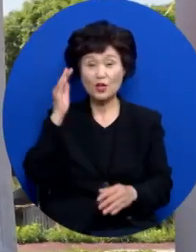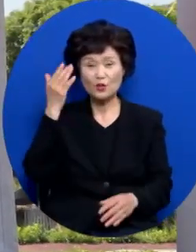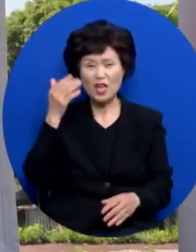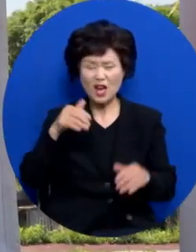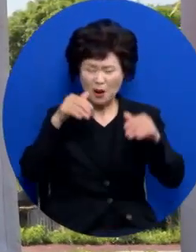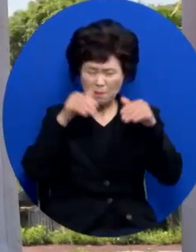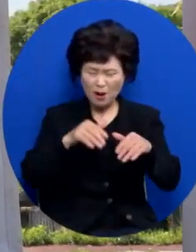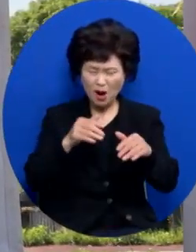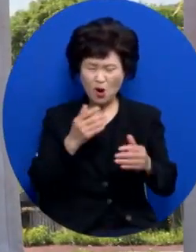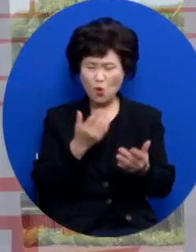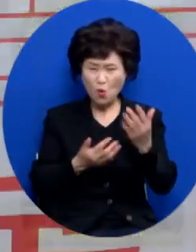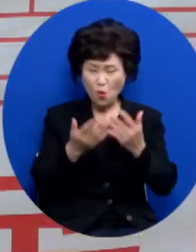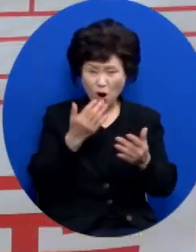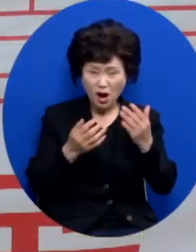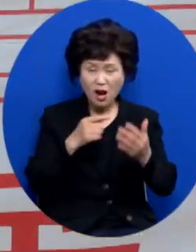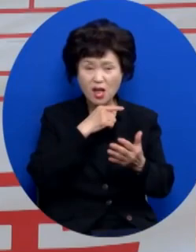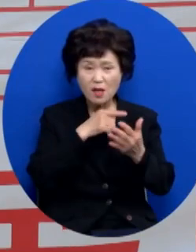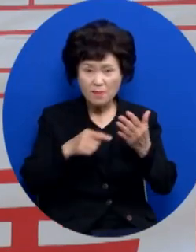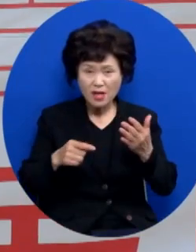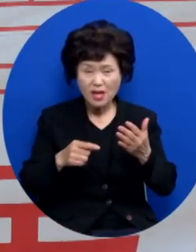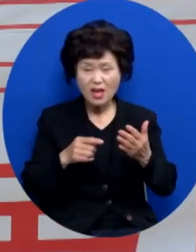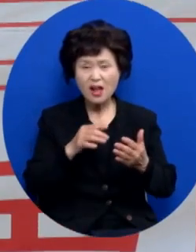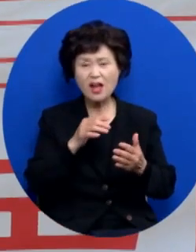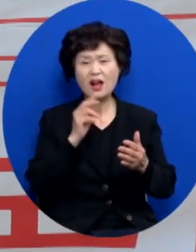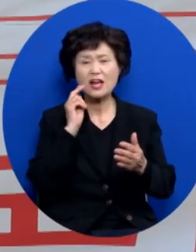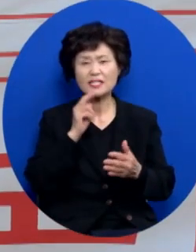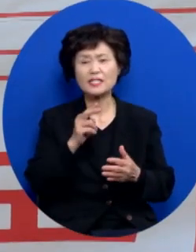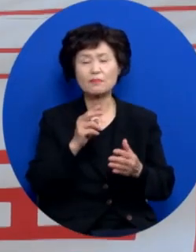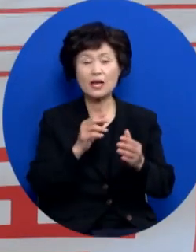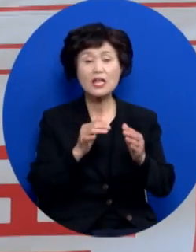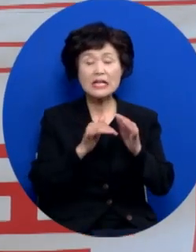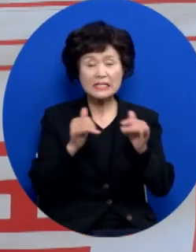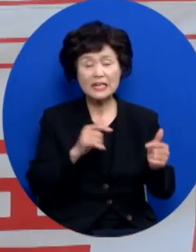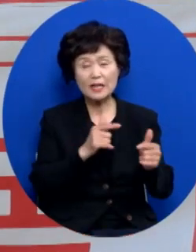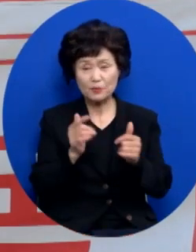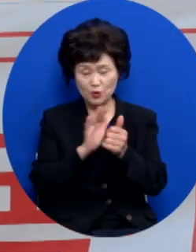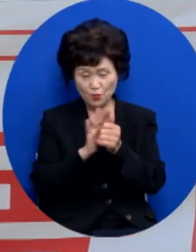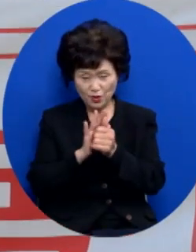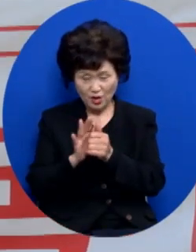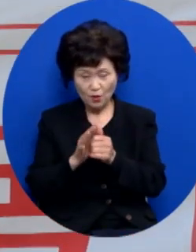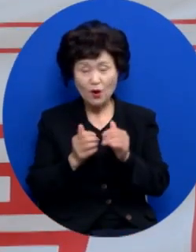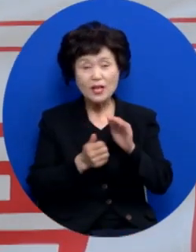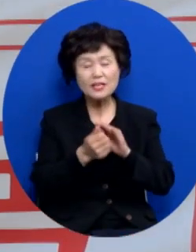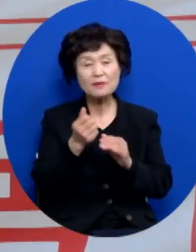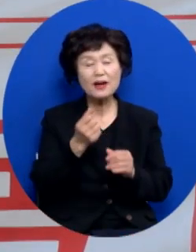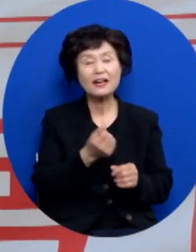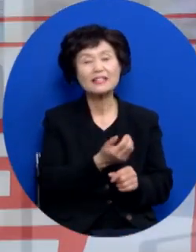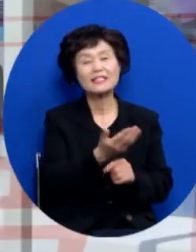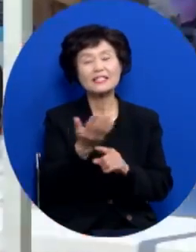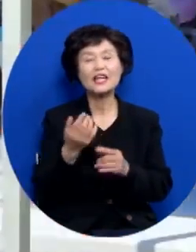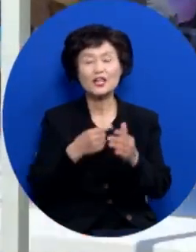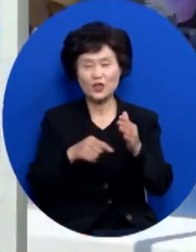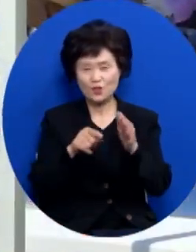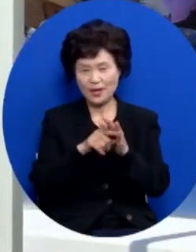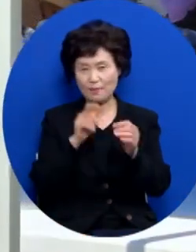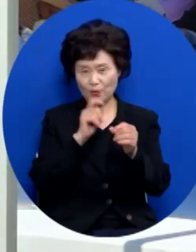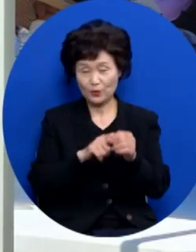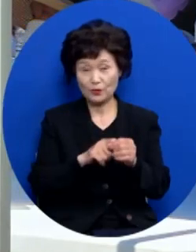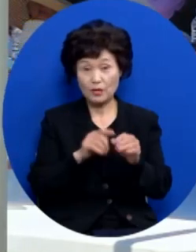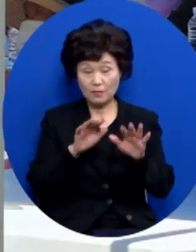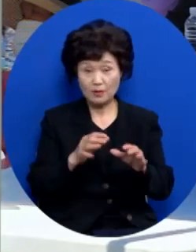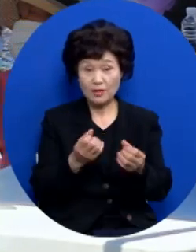폭우와 화재로 피해를 입은 굴용마을 이재민과 주민들을 위로하고 희망의 마음을 전하기 위해 마련됐습니다 이번